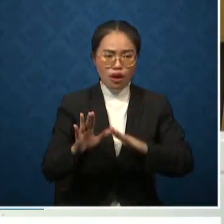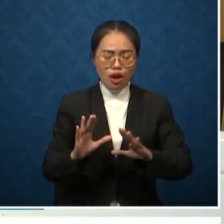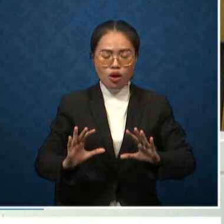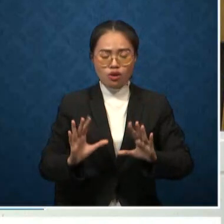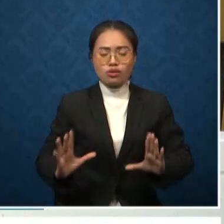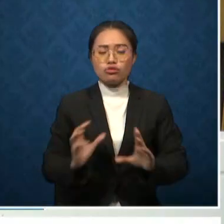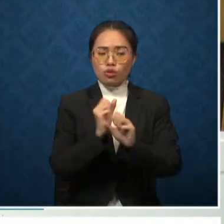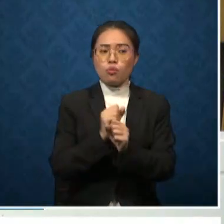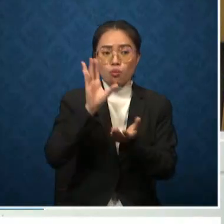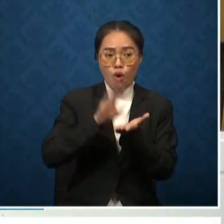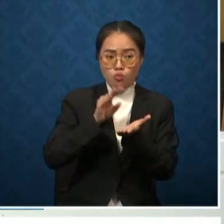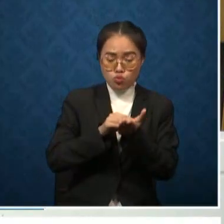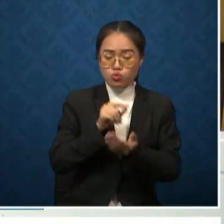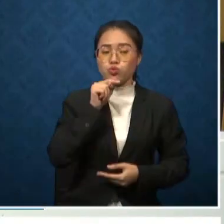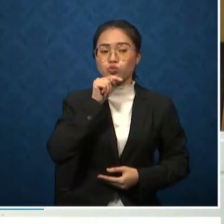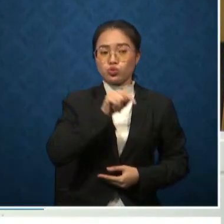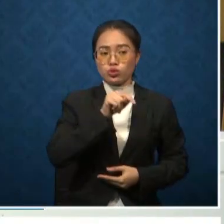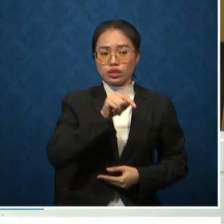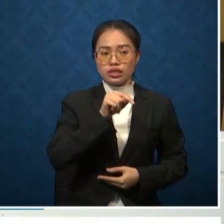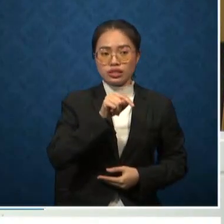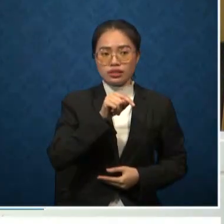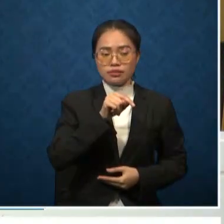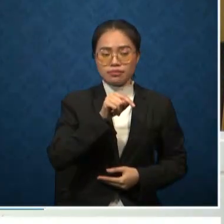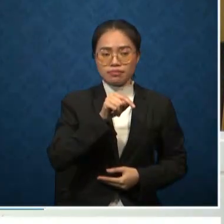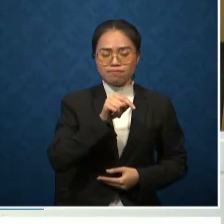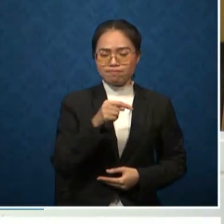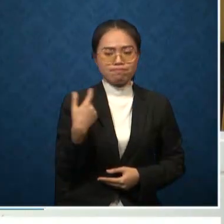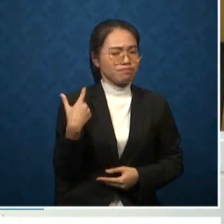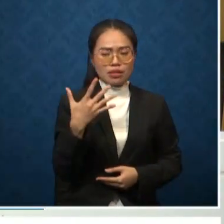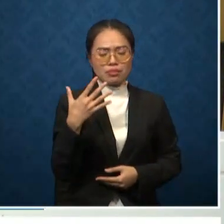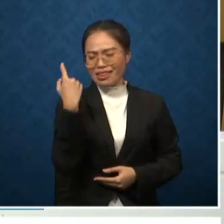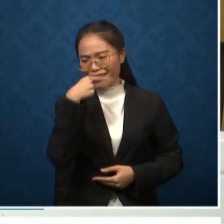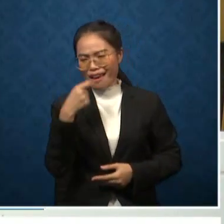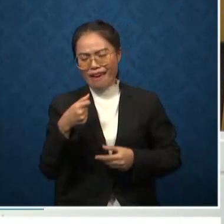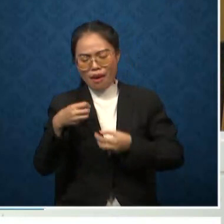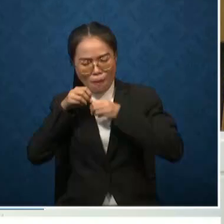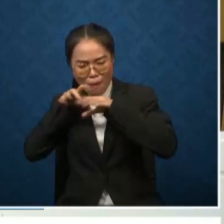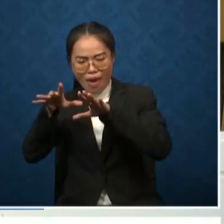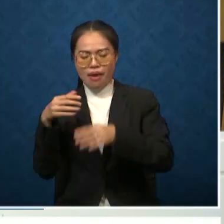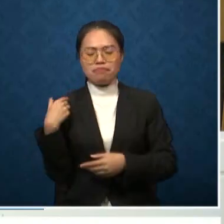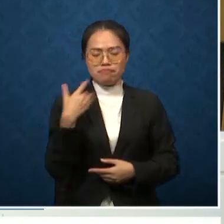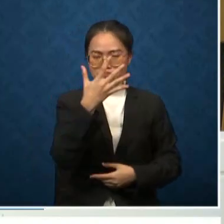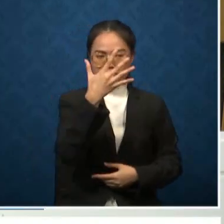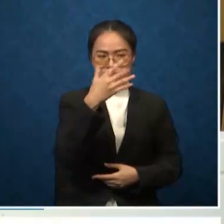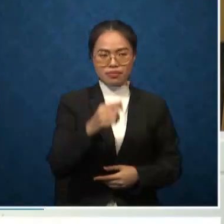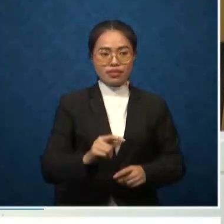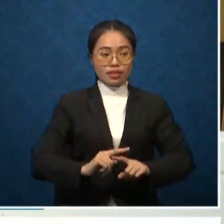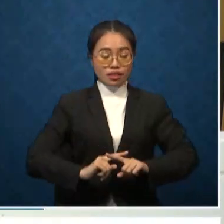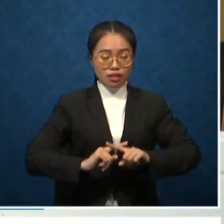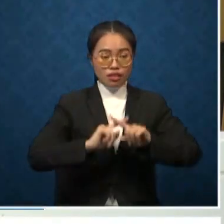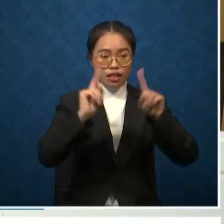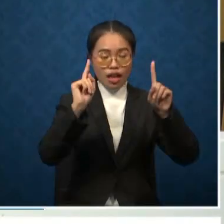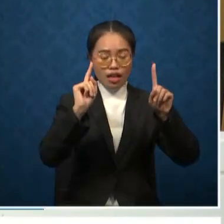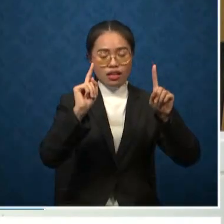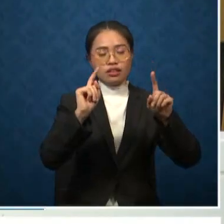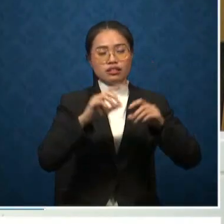งนี้ก็เรียนว่าทุกคนก็คงไม่มีใครที่จะไปเปิดเผยนะครับเพียงแต่ว่าสิ่ง